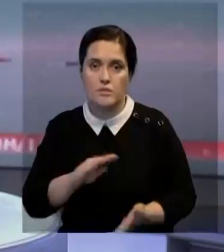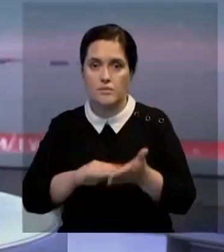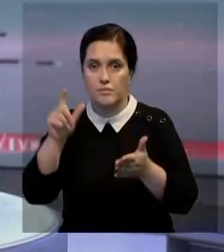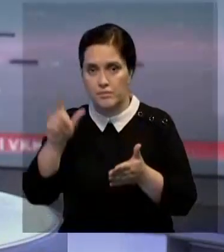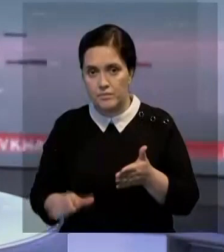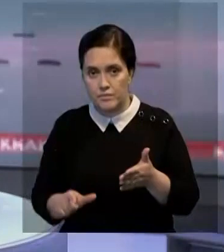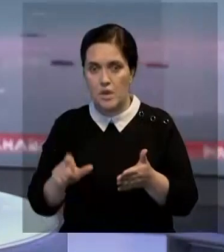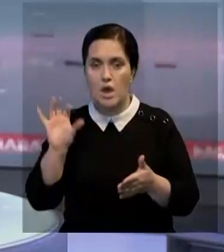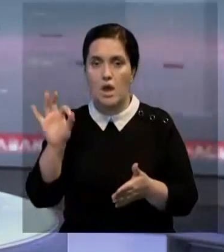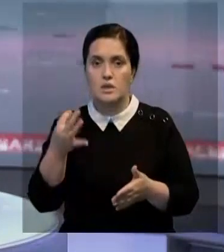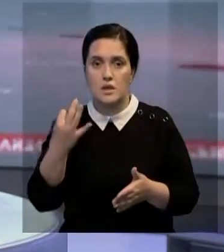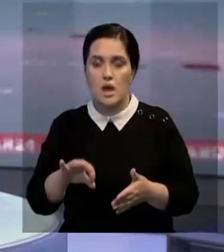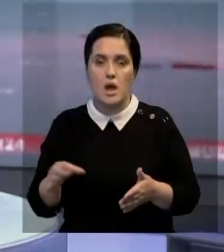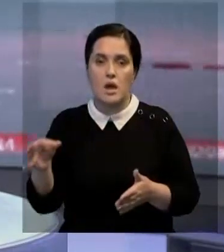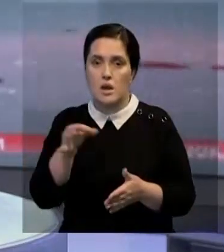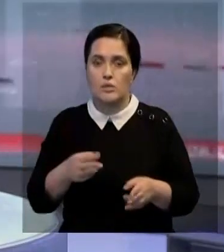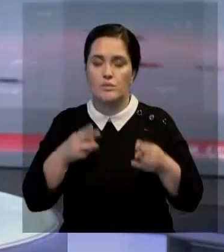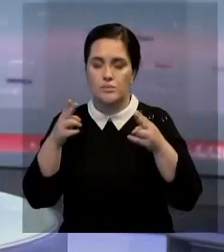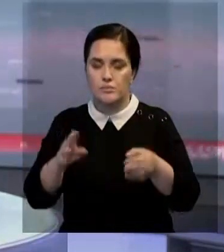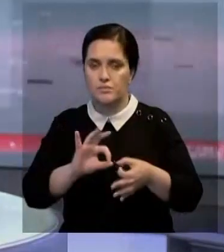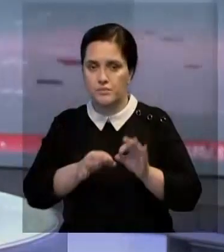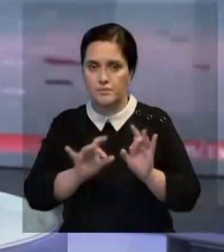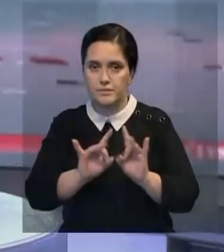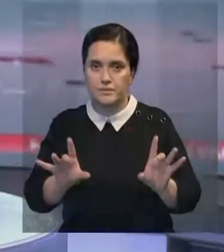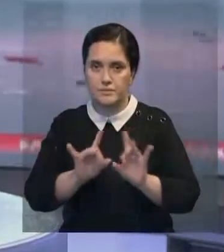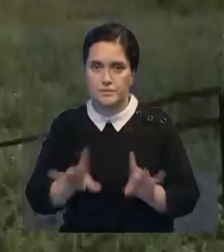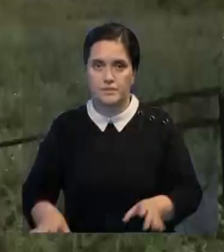Золотарева побывала в Осакаровском районе, расскажет подробности.